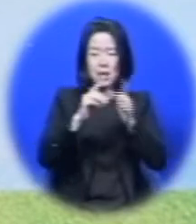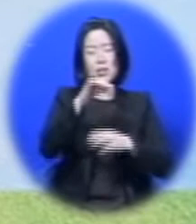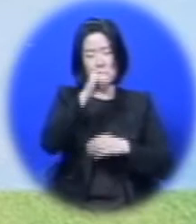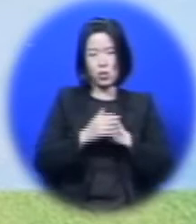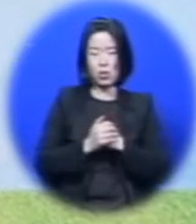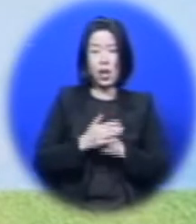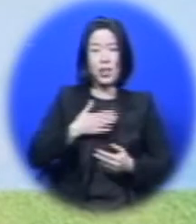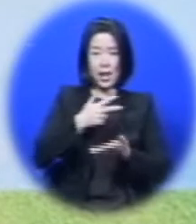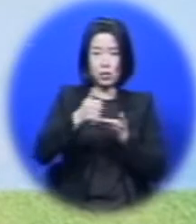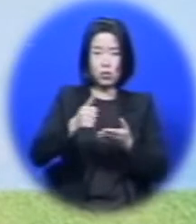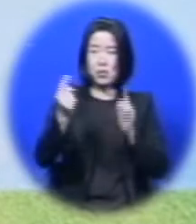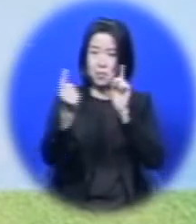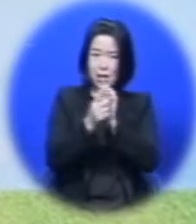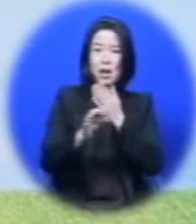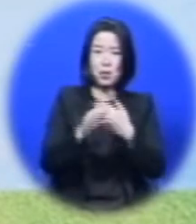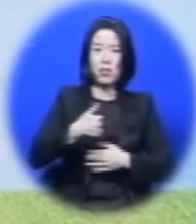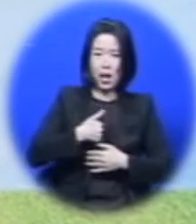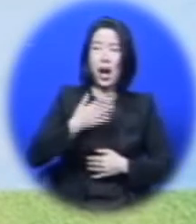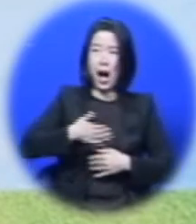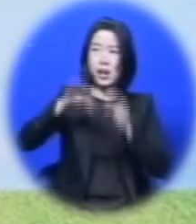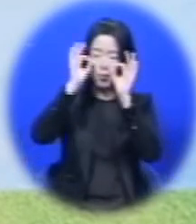내가 주님 만나면 주님이 나를 알아보시겠구나.